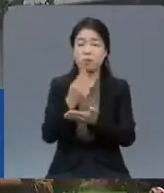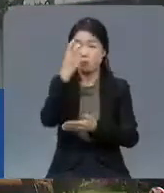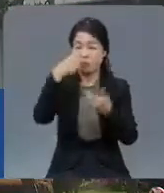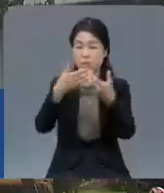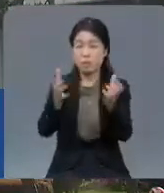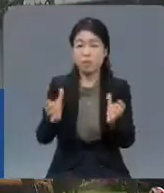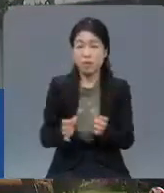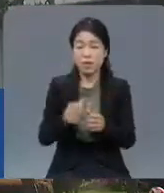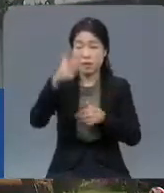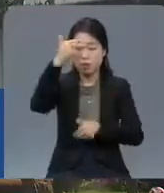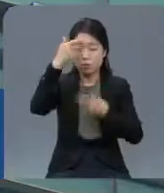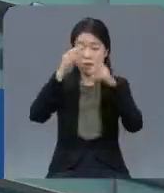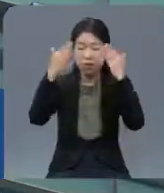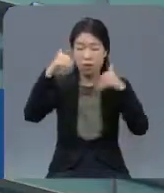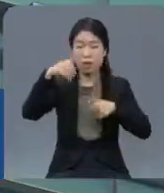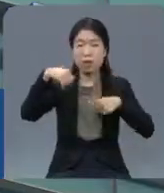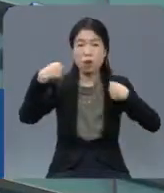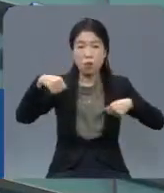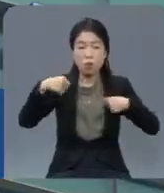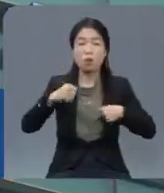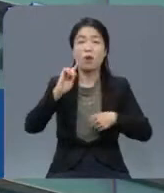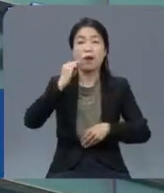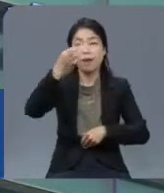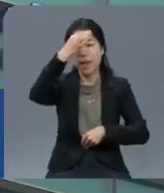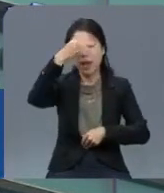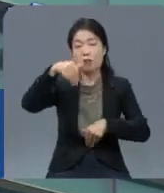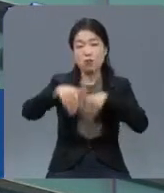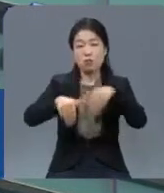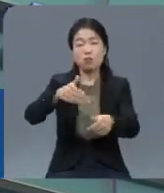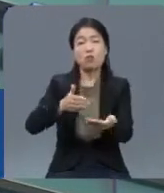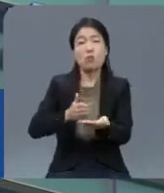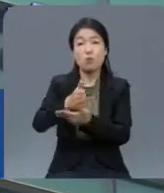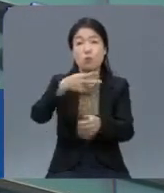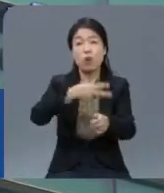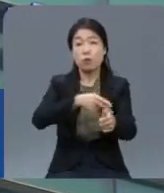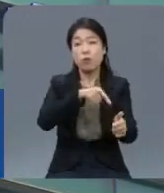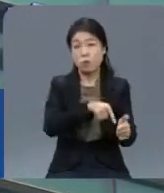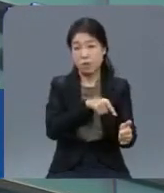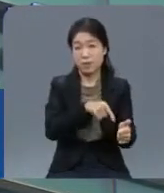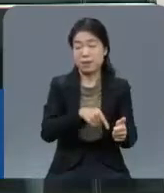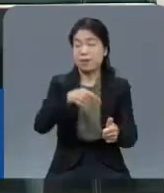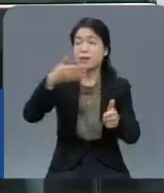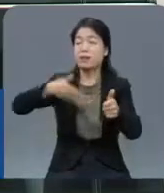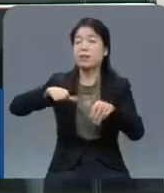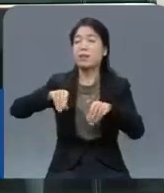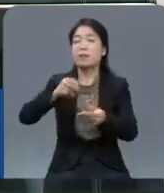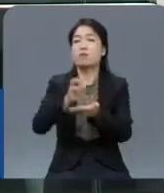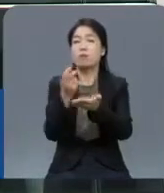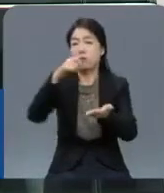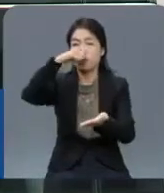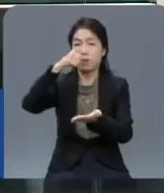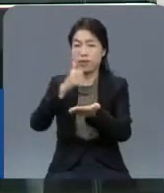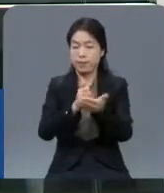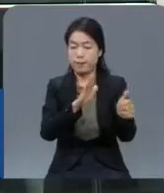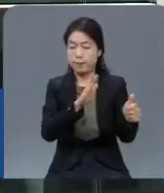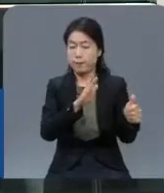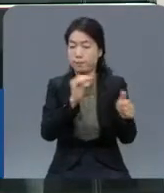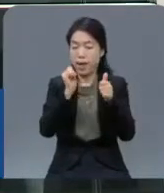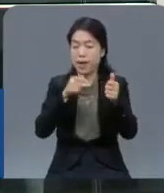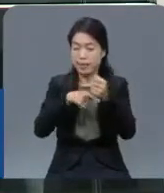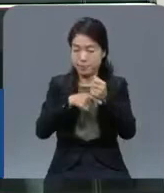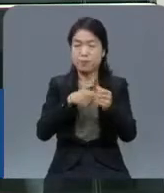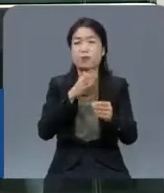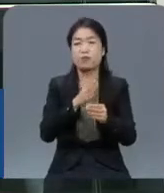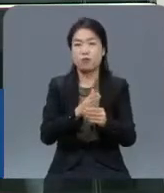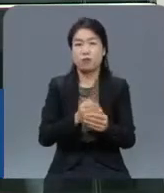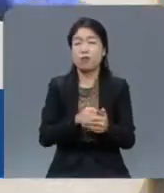경제범죄수사대는 조선대 공연예술무용과 A 교수를 청탁금지법 위반 등의 혐의로 입건해 조사 중이라고 밝혔습니다. A